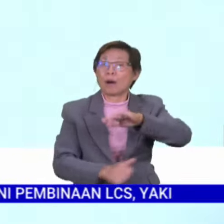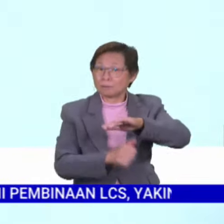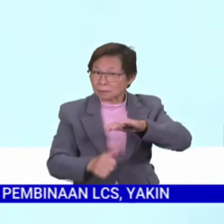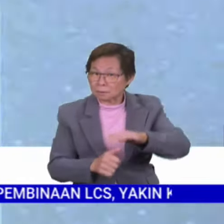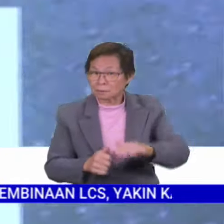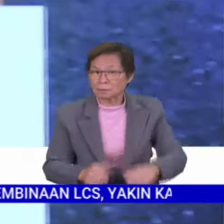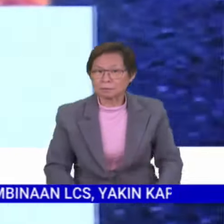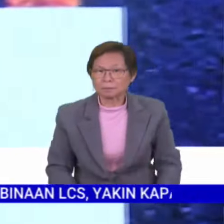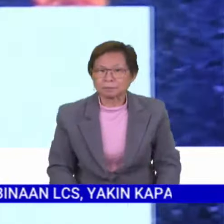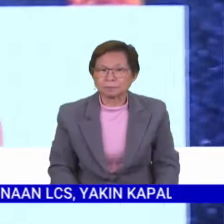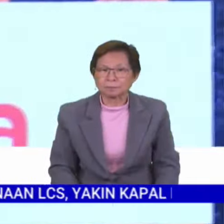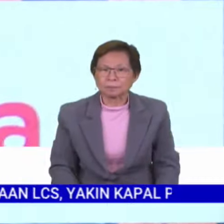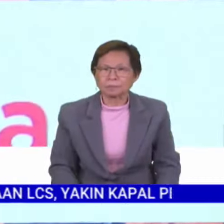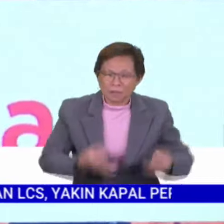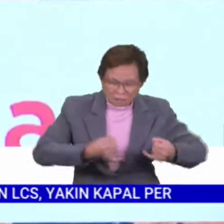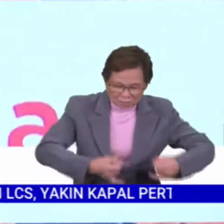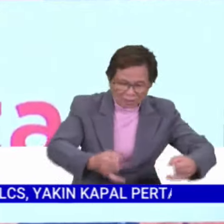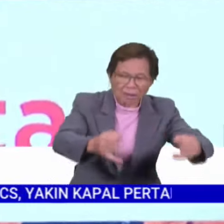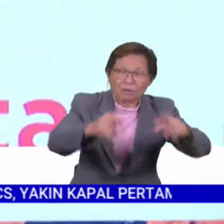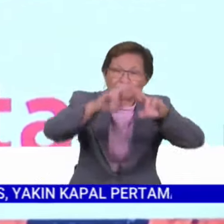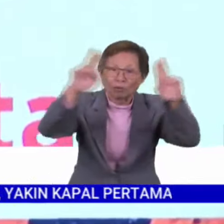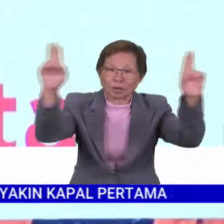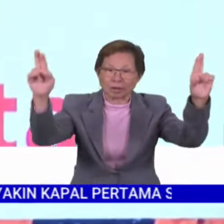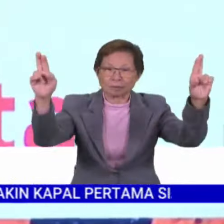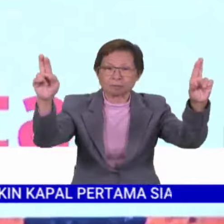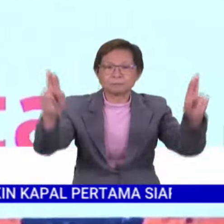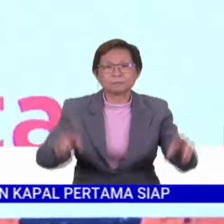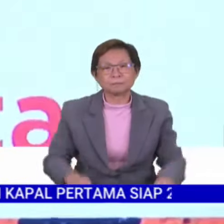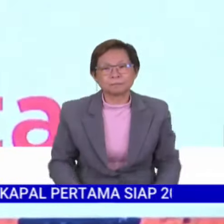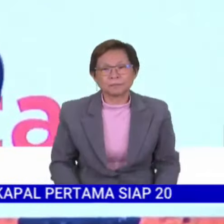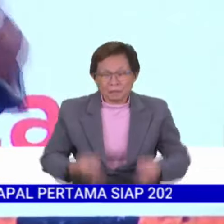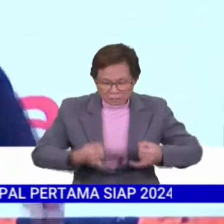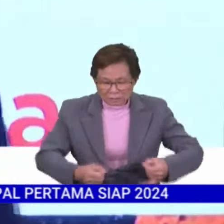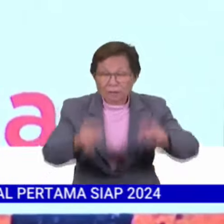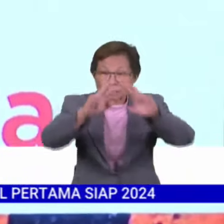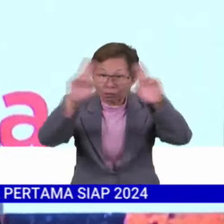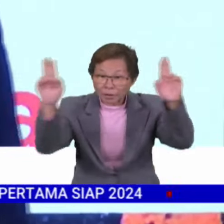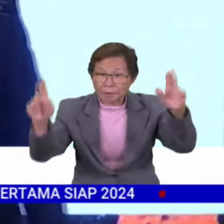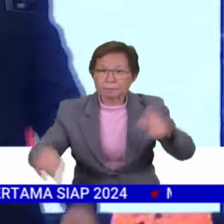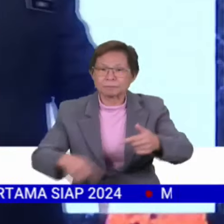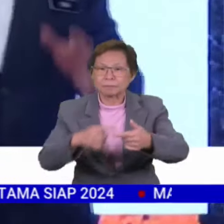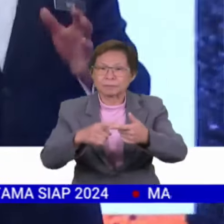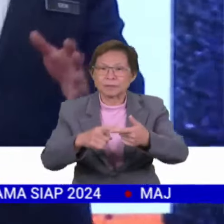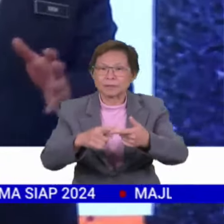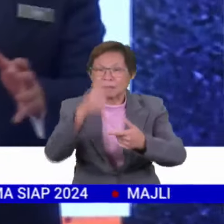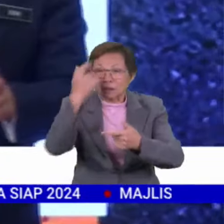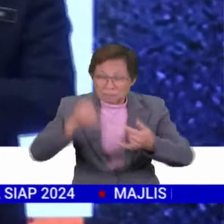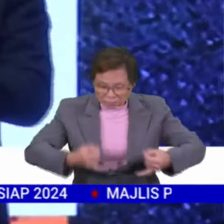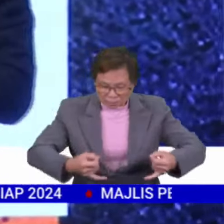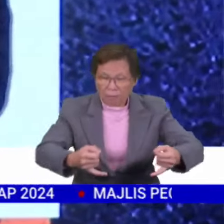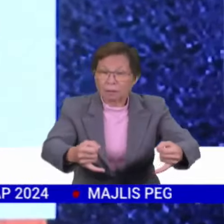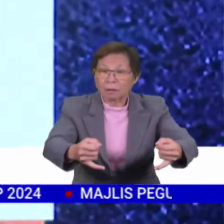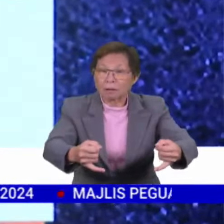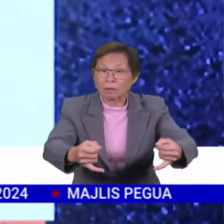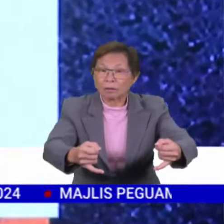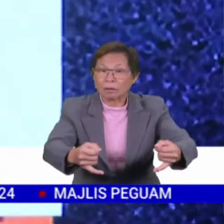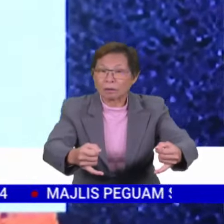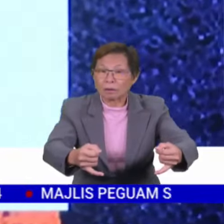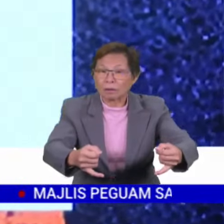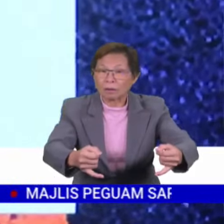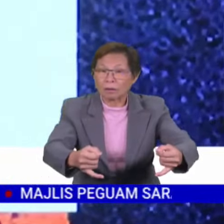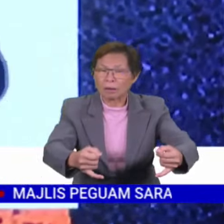Jangan pandang ringan, jalan raya yang rata. Jangan pandang ringan, kerana jalan,